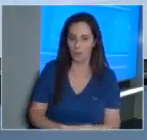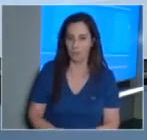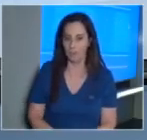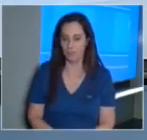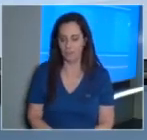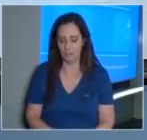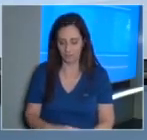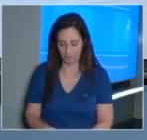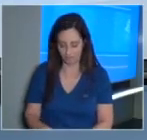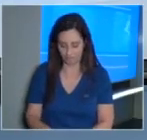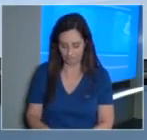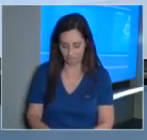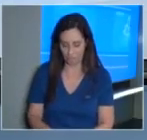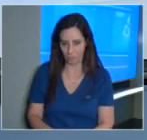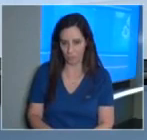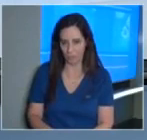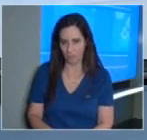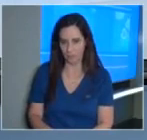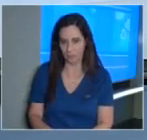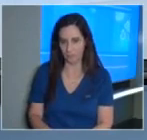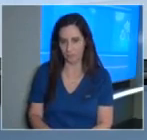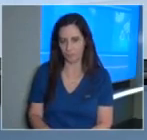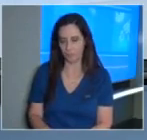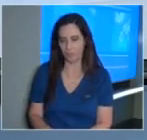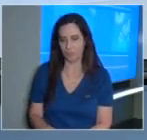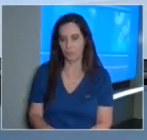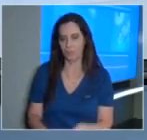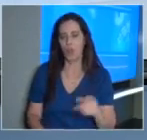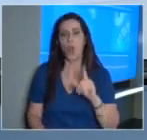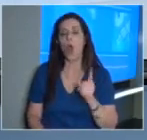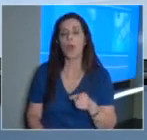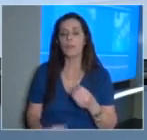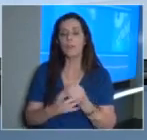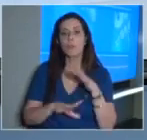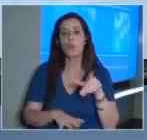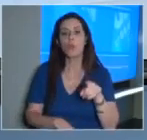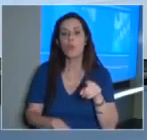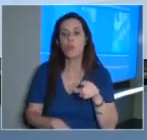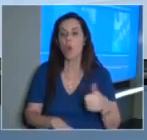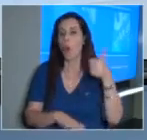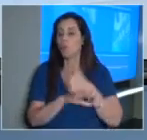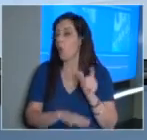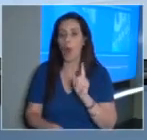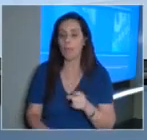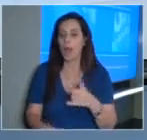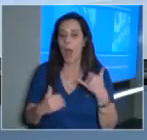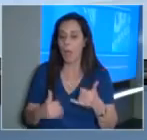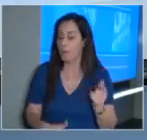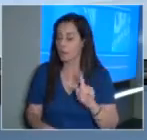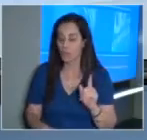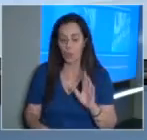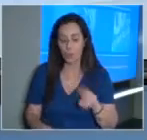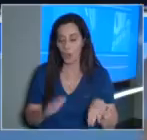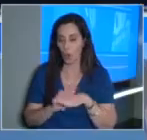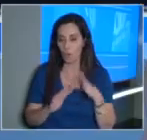כגדעון ובן גוריון כנתניהו. אבל אז הייתה הוראה בחוק יסוד, שלא חייב להיות שמרכיב הממשלה הוא זה שיעמוד בראשה. הפעם זה לא מה